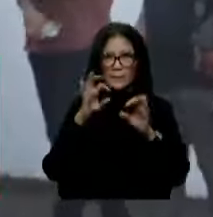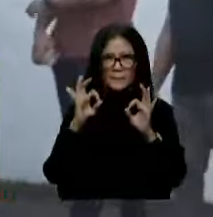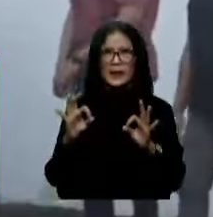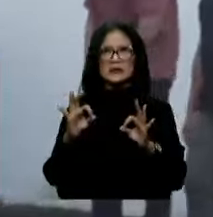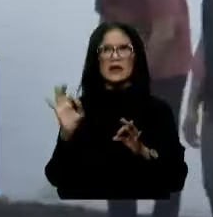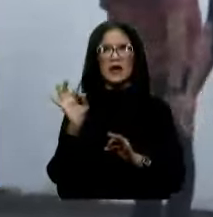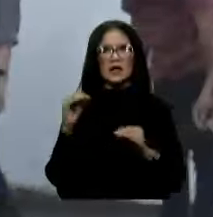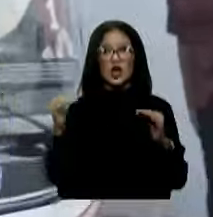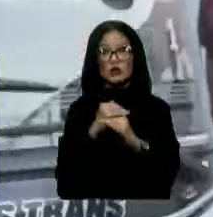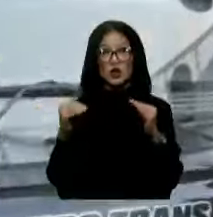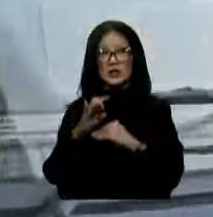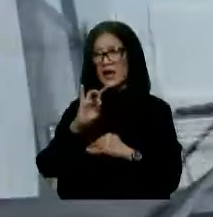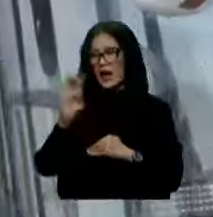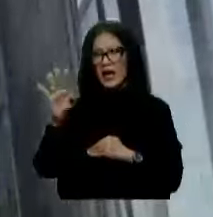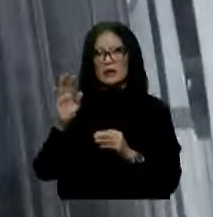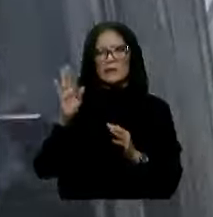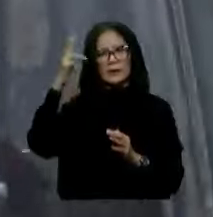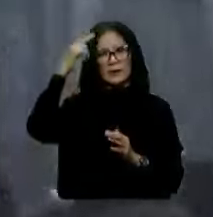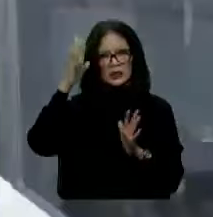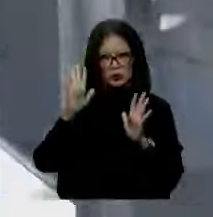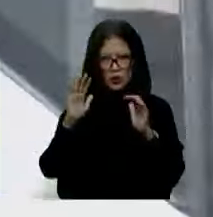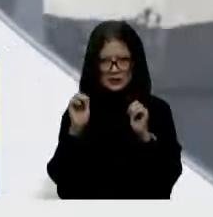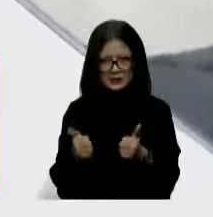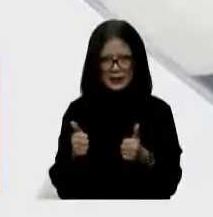transportasi lain yang disiapkan pemerintah